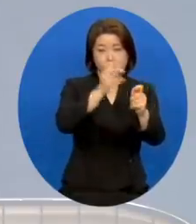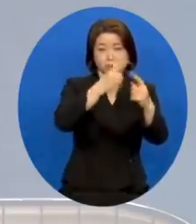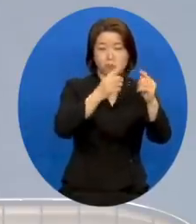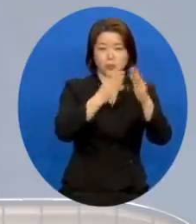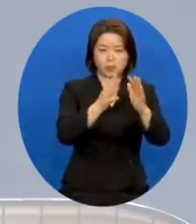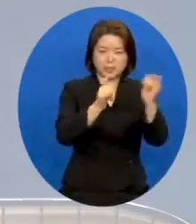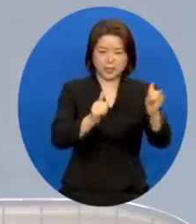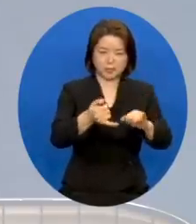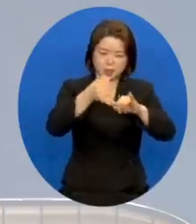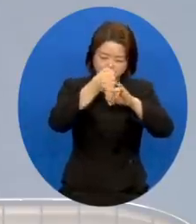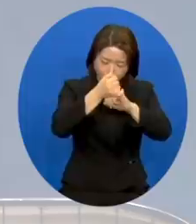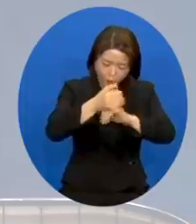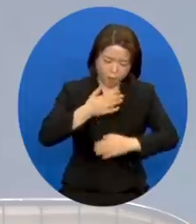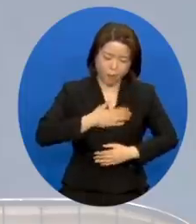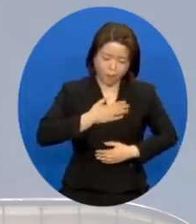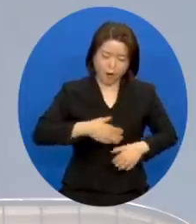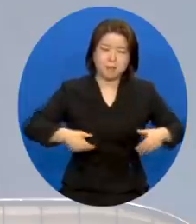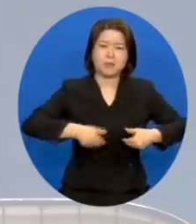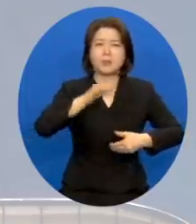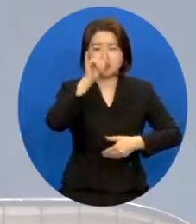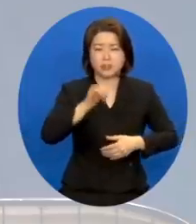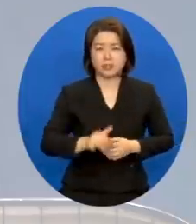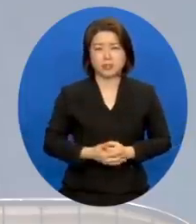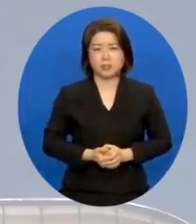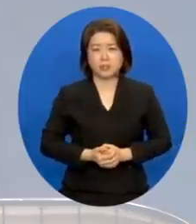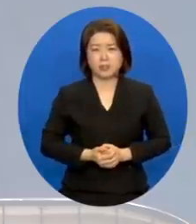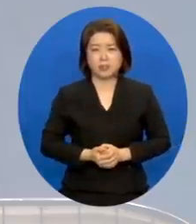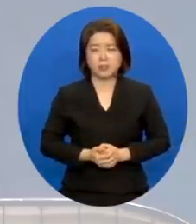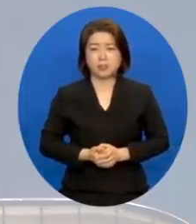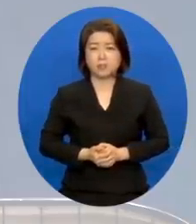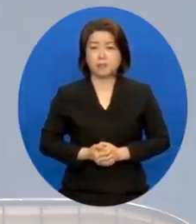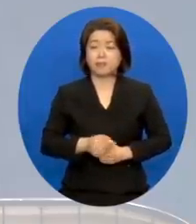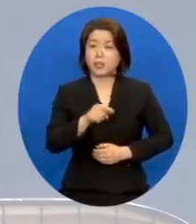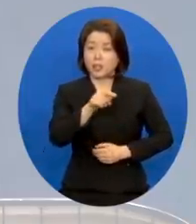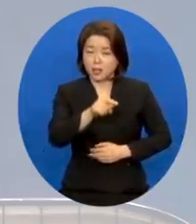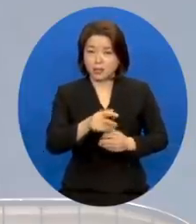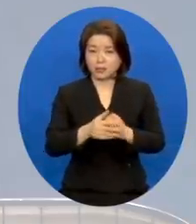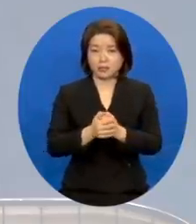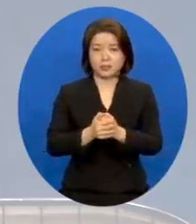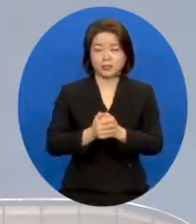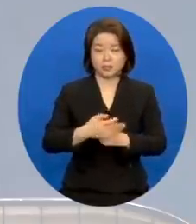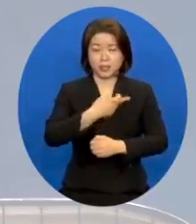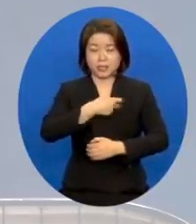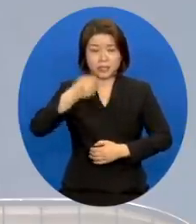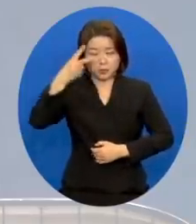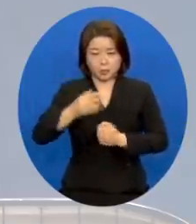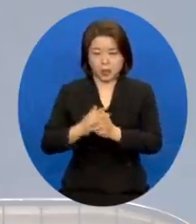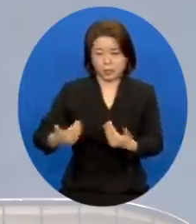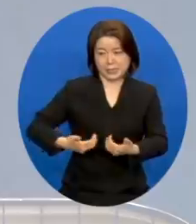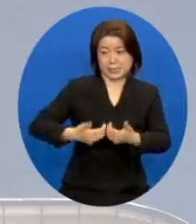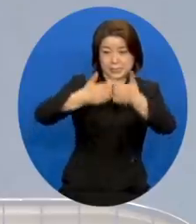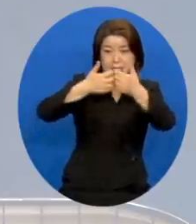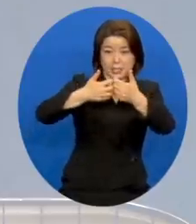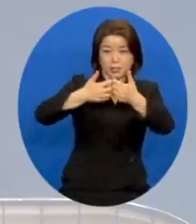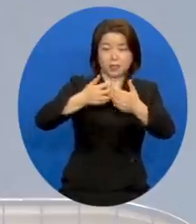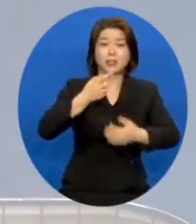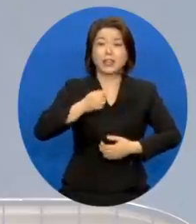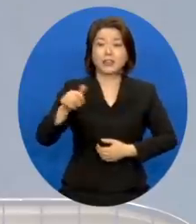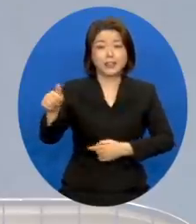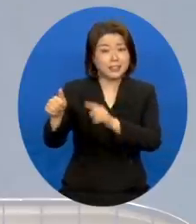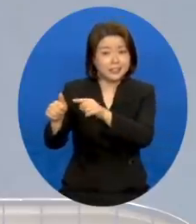반드시 알아야 한다는 거예요 그 4 사도 바울을 대적했던 그 사람